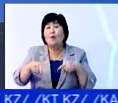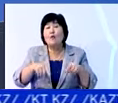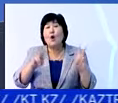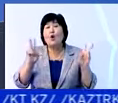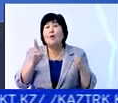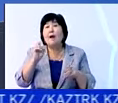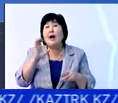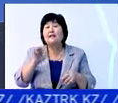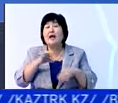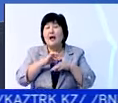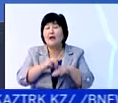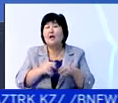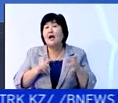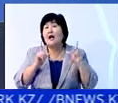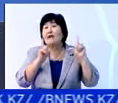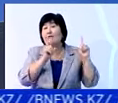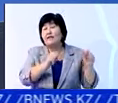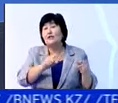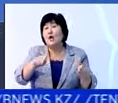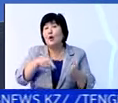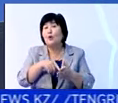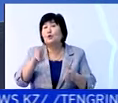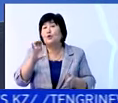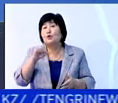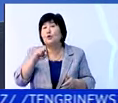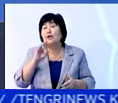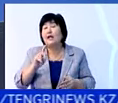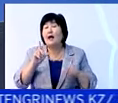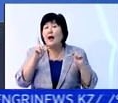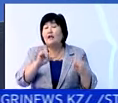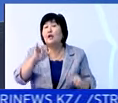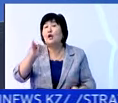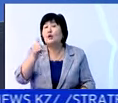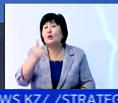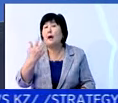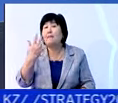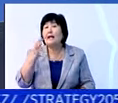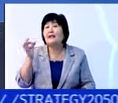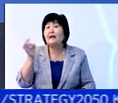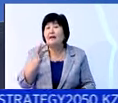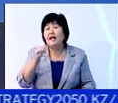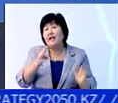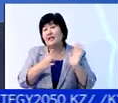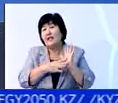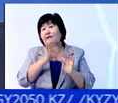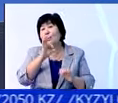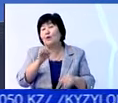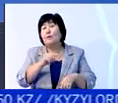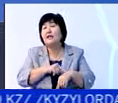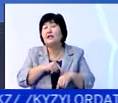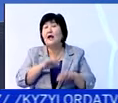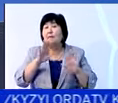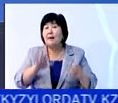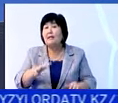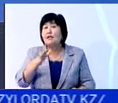клуб «Кайсар» организует выезд болельщиков в город Нур-Султан. Отъезд в субботу, 5 октября, в 9:00 часов по